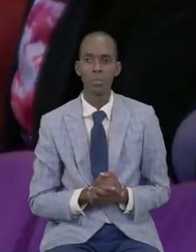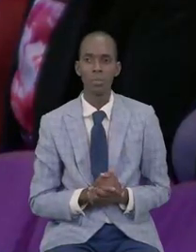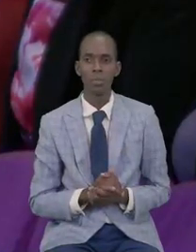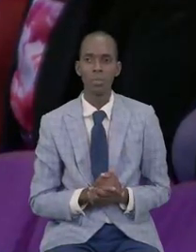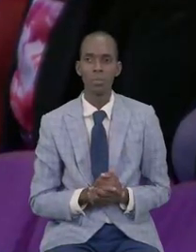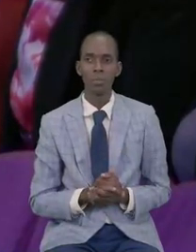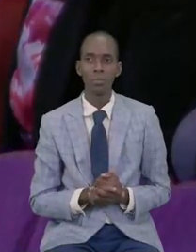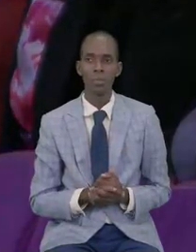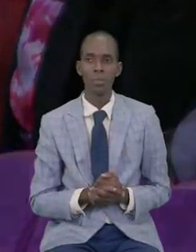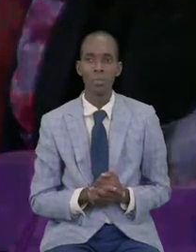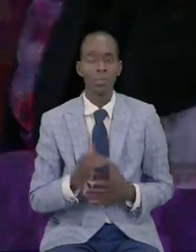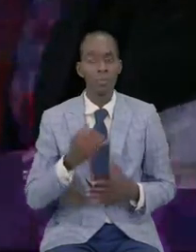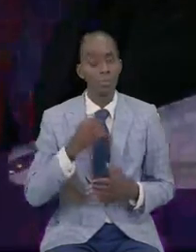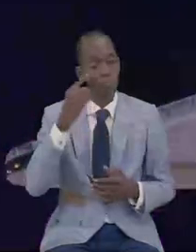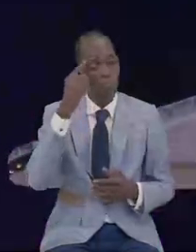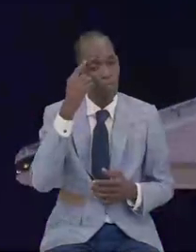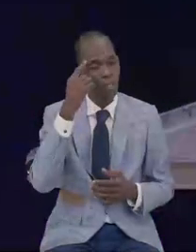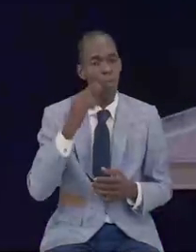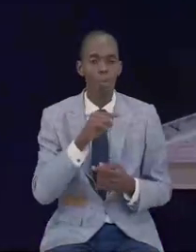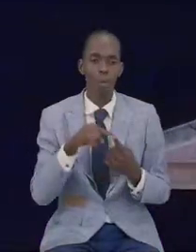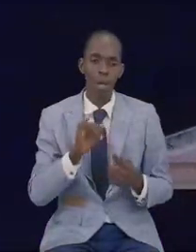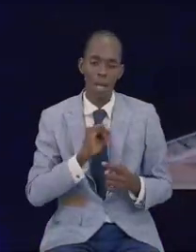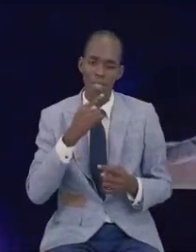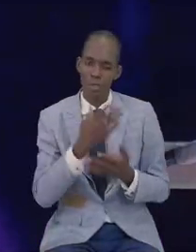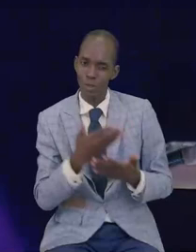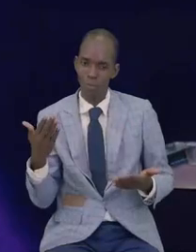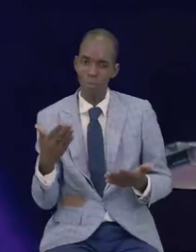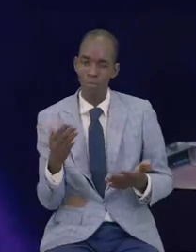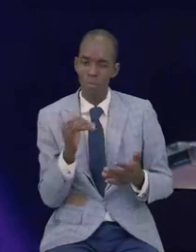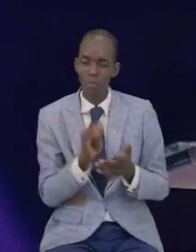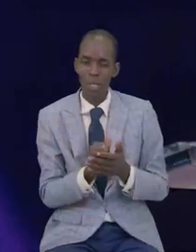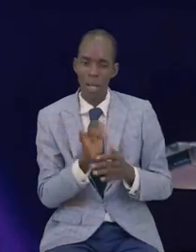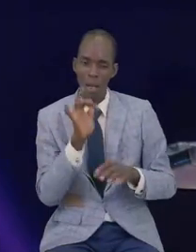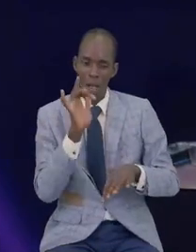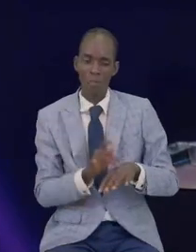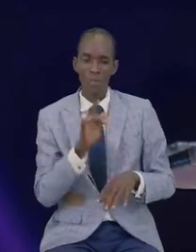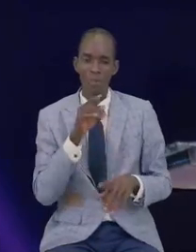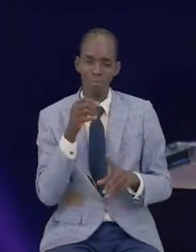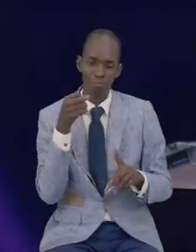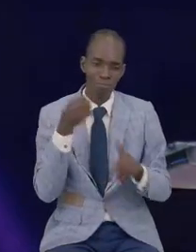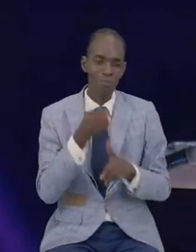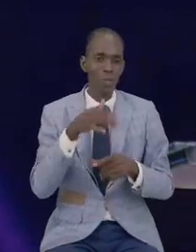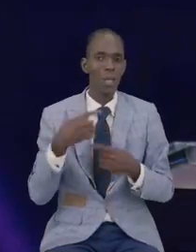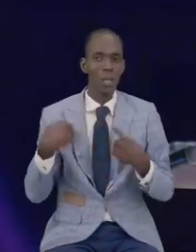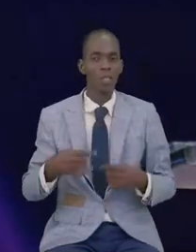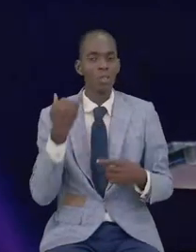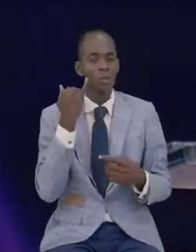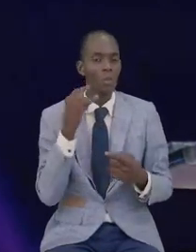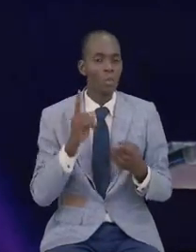Vous savez, quand je dis quelque chose qui vous frappe, au lieu de vous repentir,